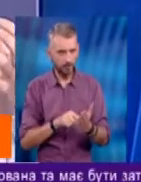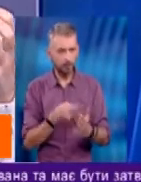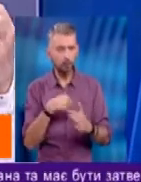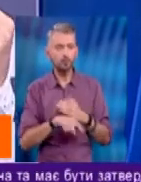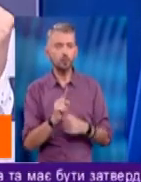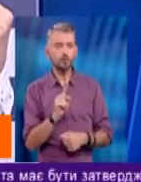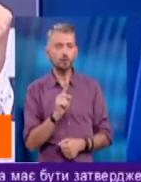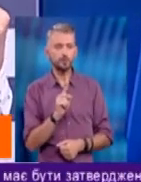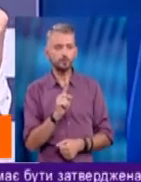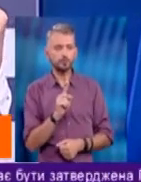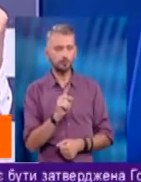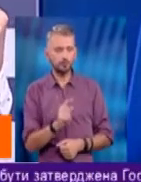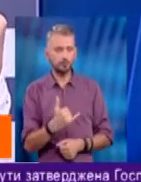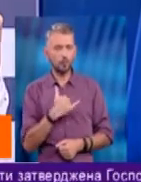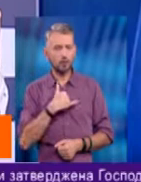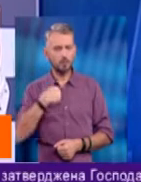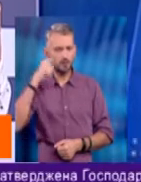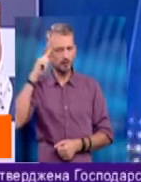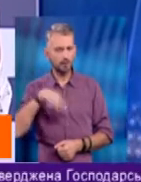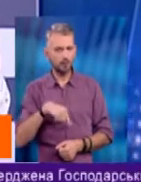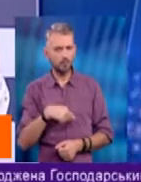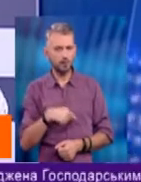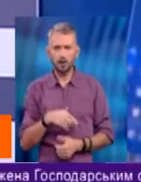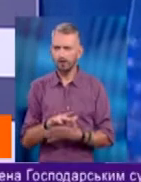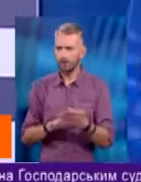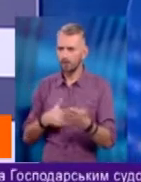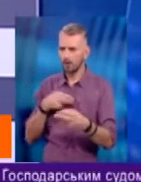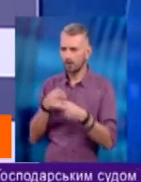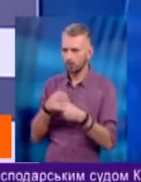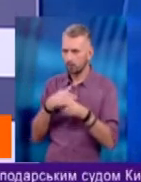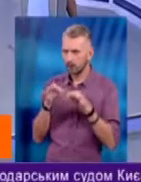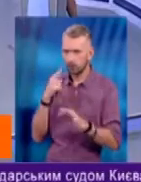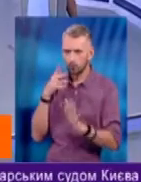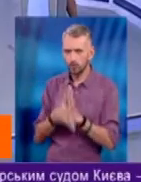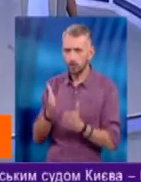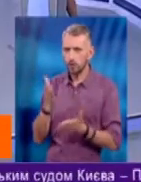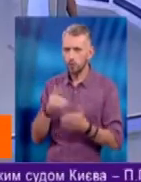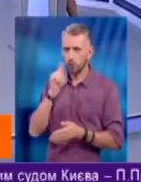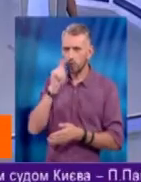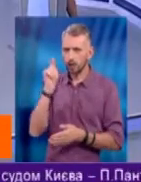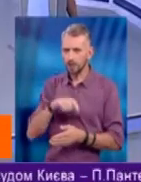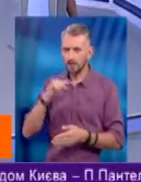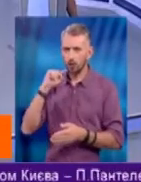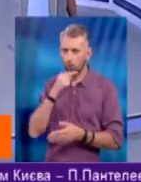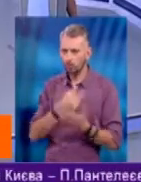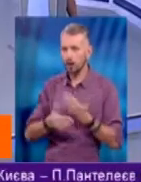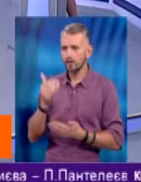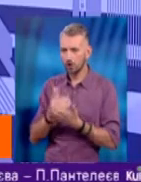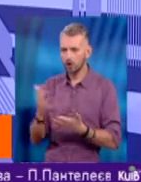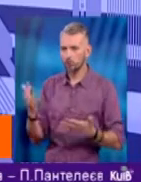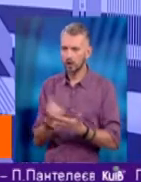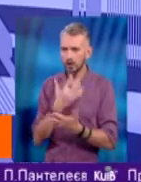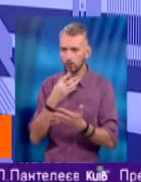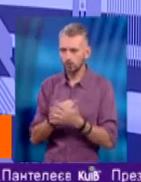що в нас ми знаємо, як... Тобто, люди... вибачте, я вас переб'ю. Я правильно розумію, що якщо українська економіка нарешті досягне